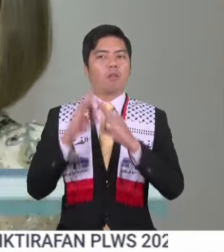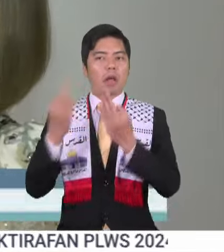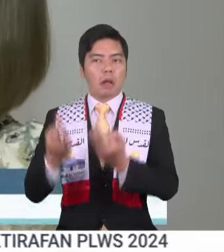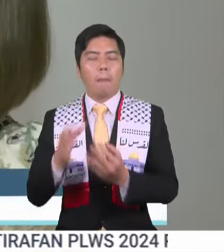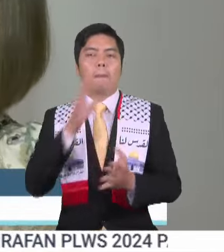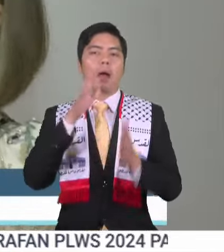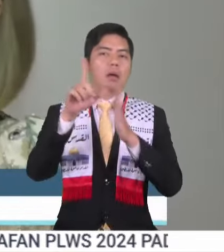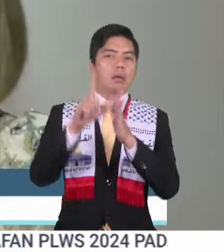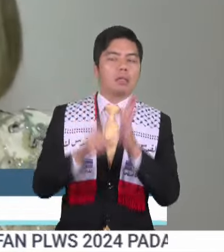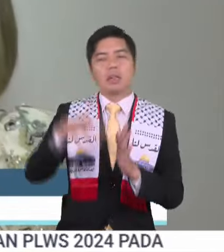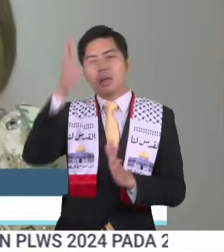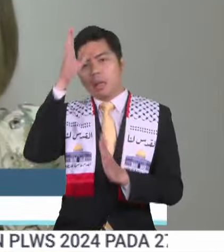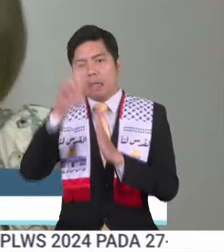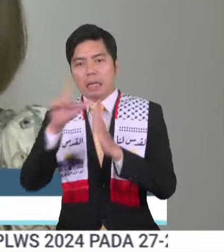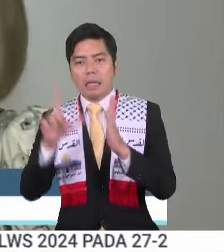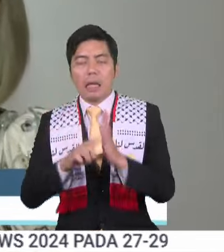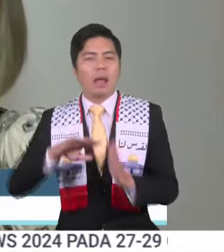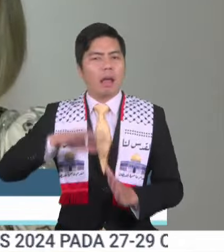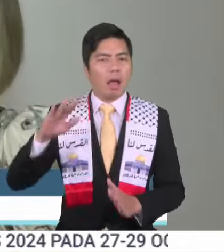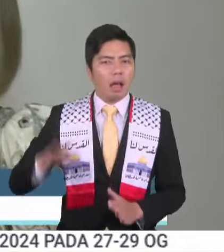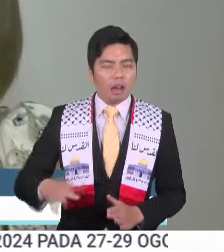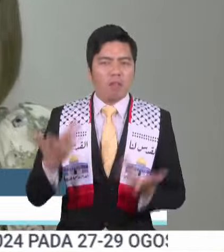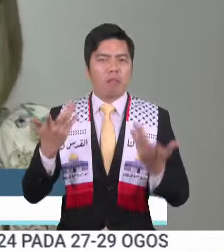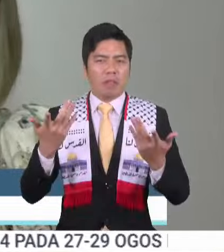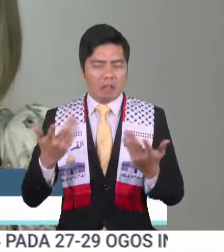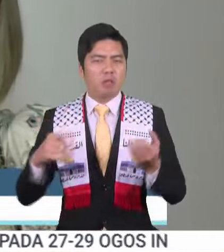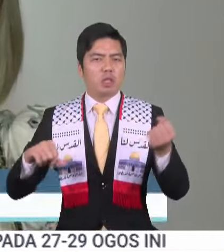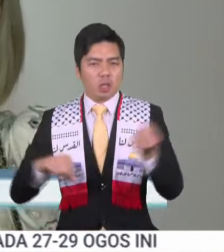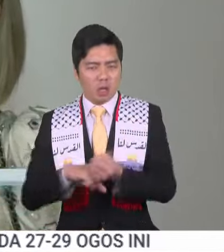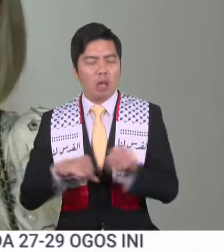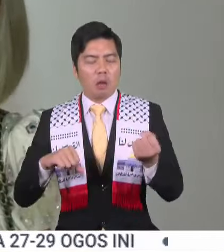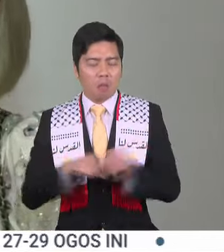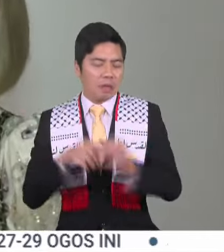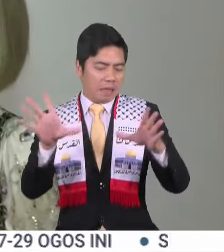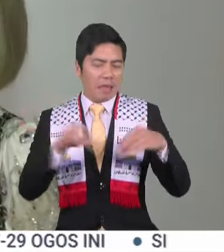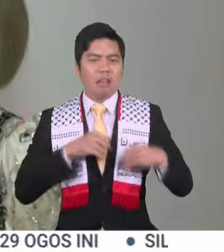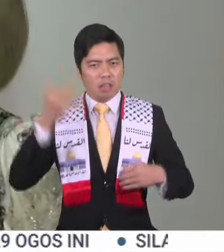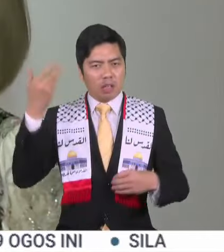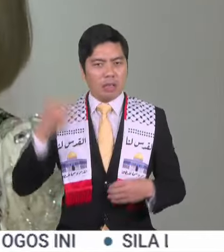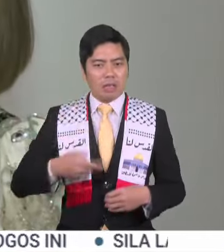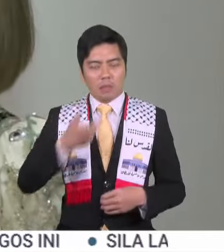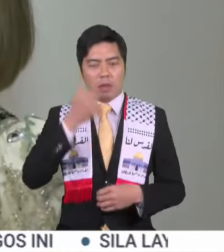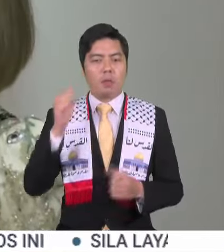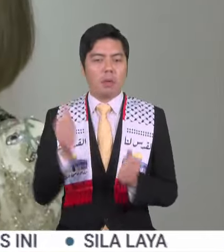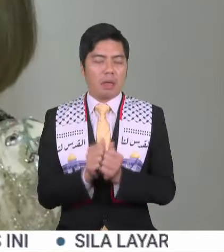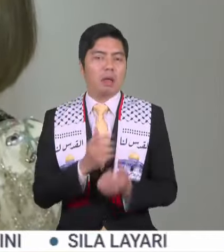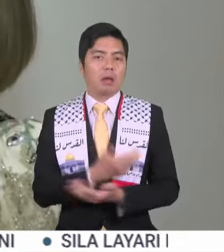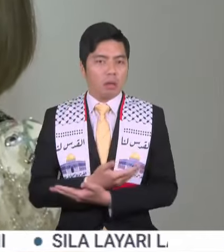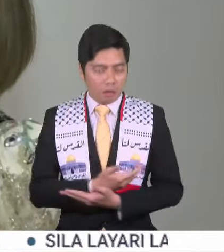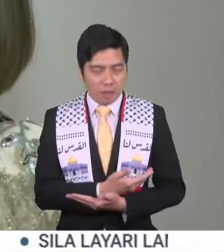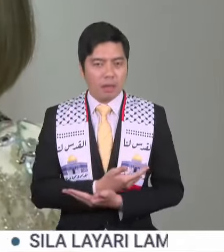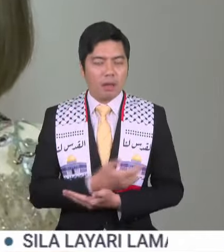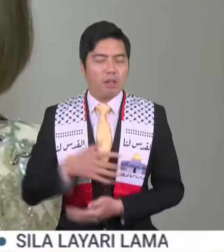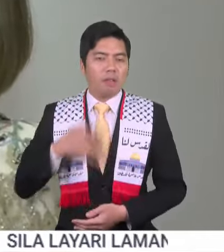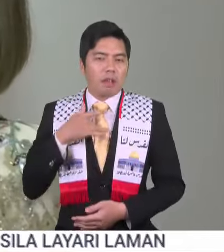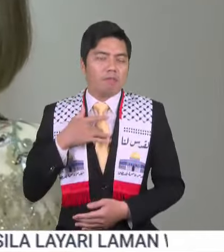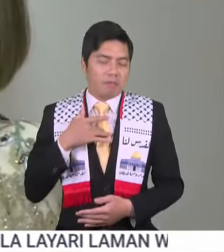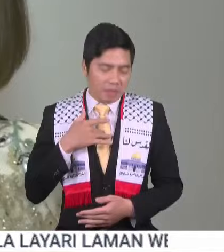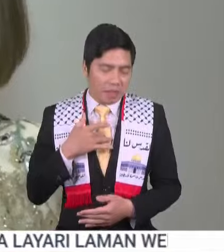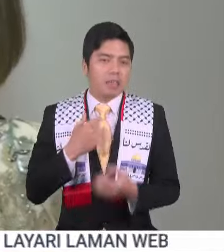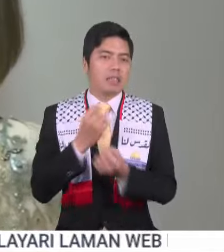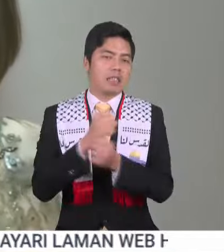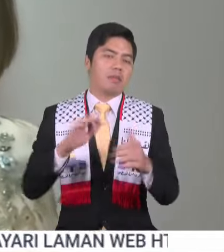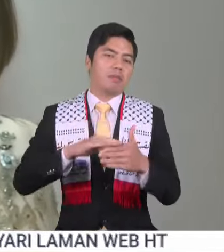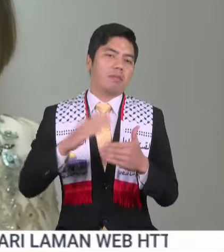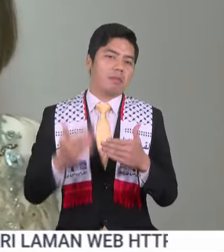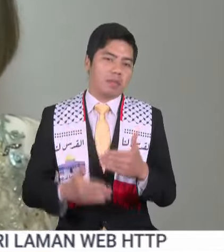mertua, bapa mertua dengan adik yang sangat supporting yang terima Shikin seadanya kan, dengan anak semua, so memang complete sangat dan raya kali ni